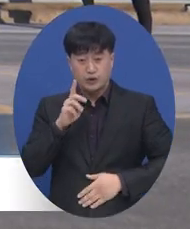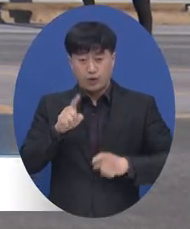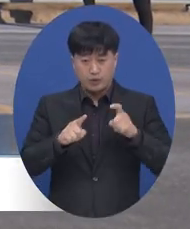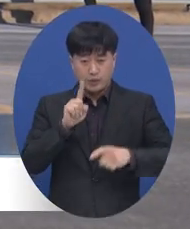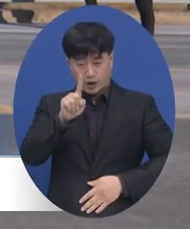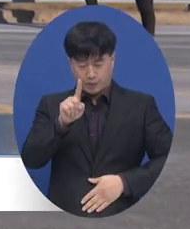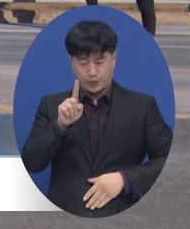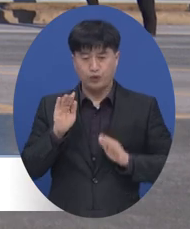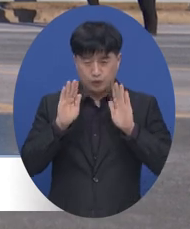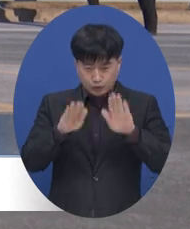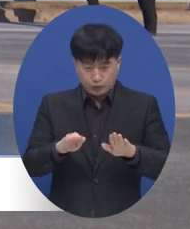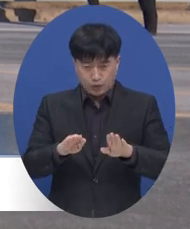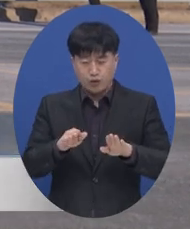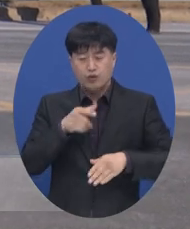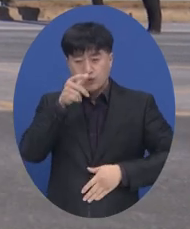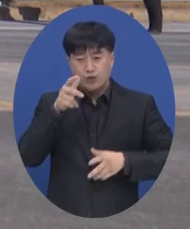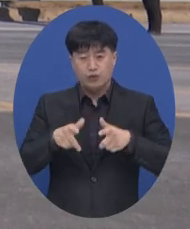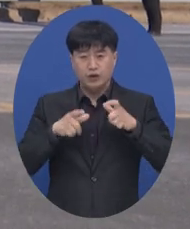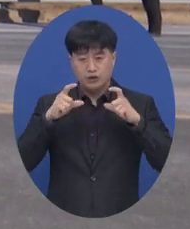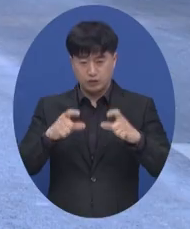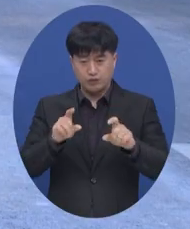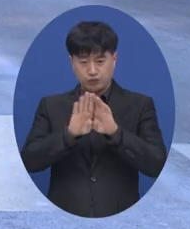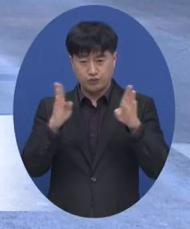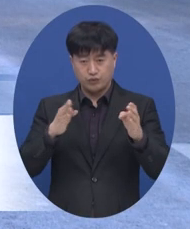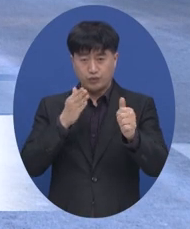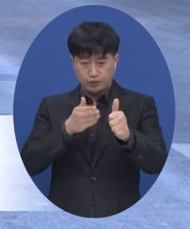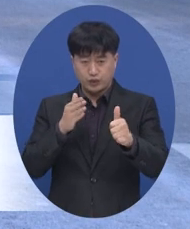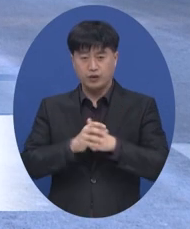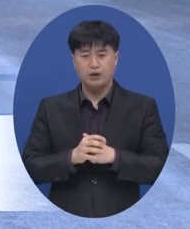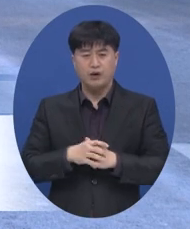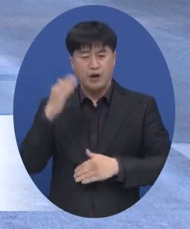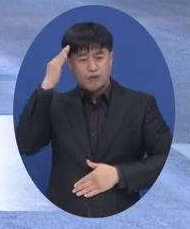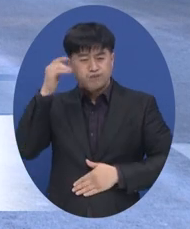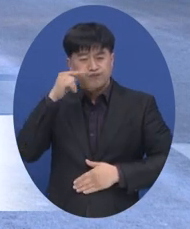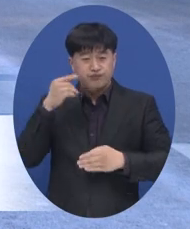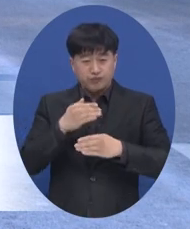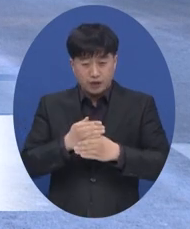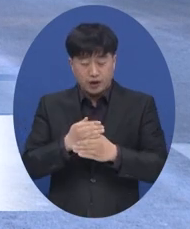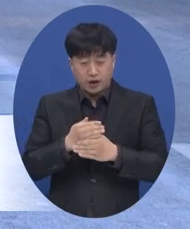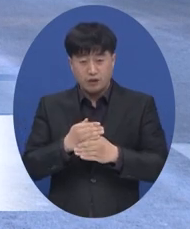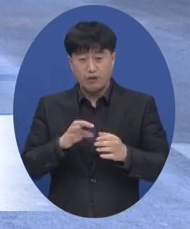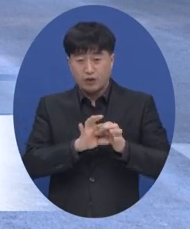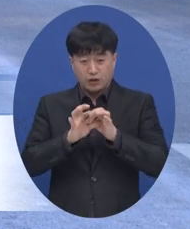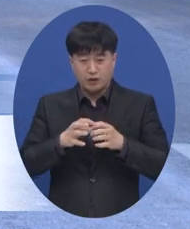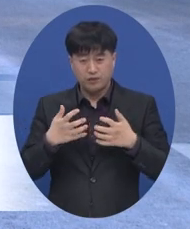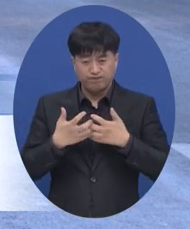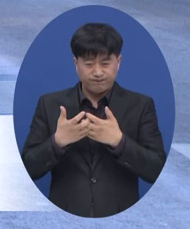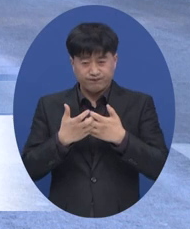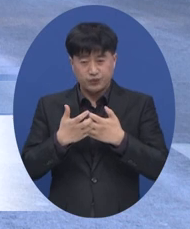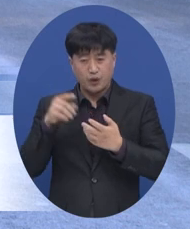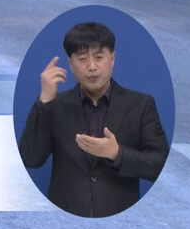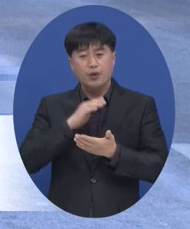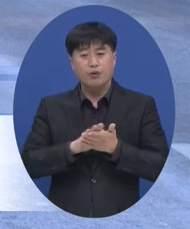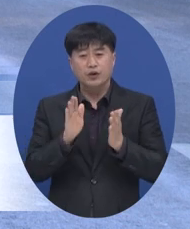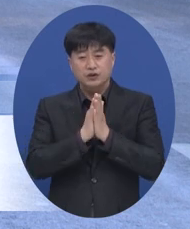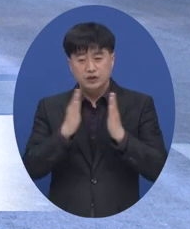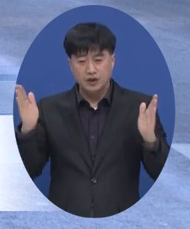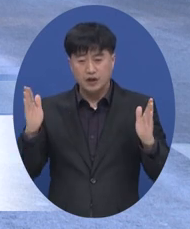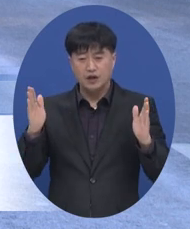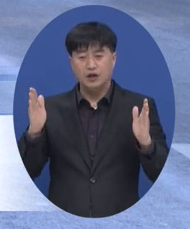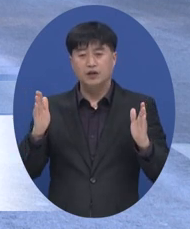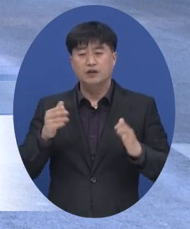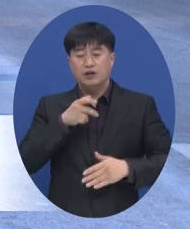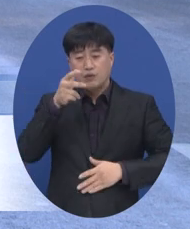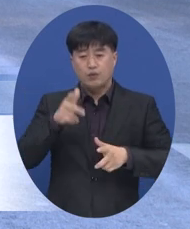좋아하며 개성공단 재개를 촉구했습니다 남북 관계 경색 되는데 어패럴 을 알리는 생활을